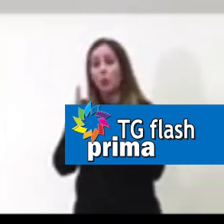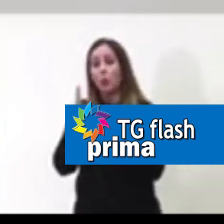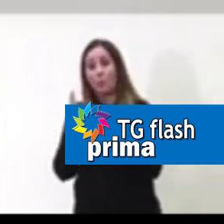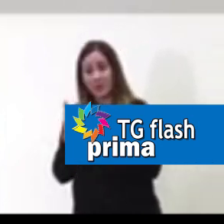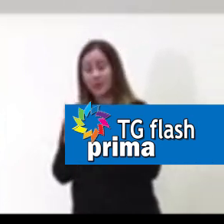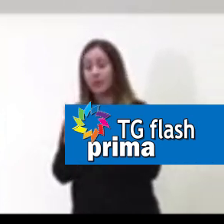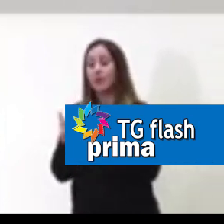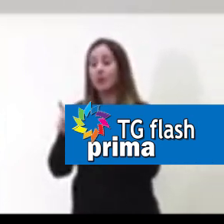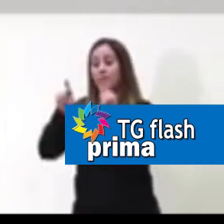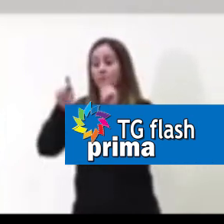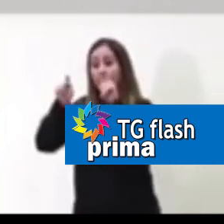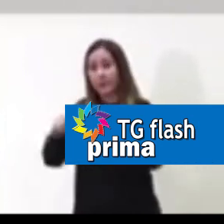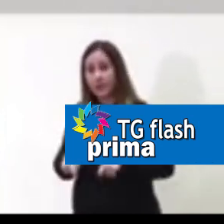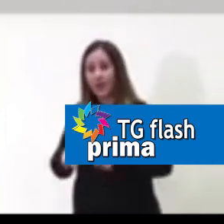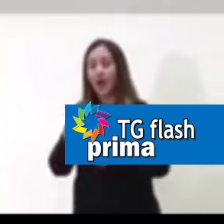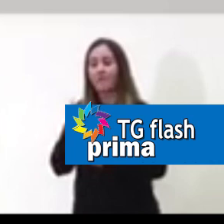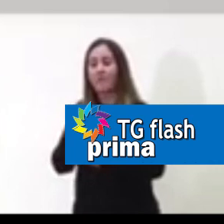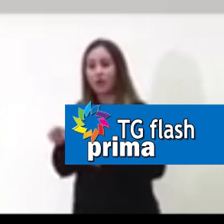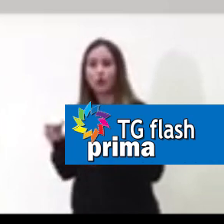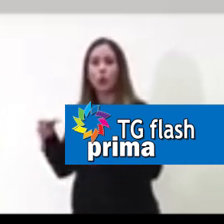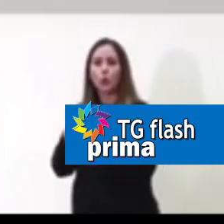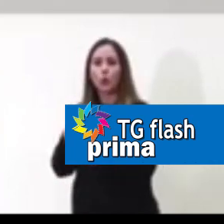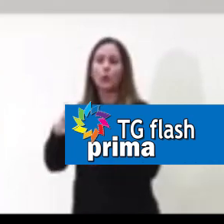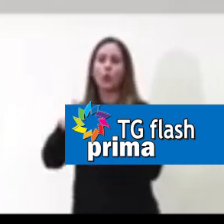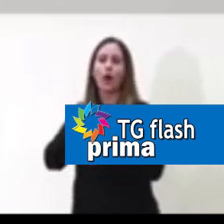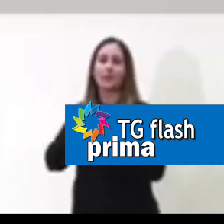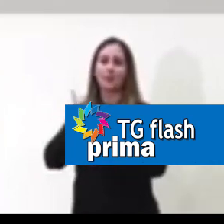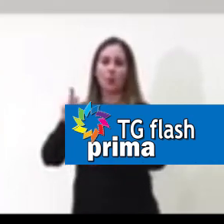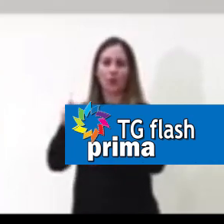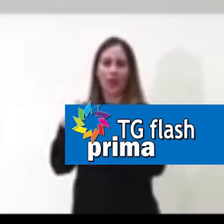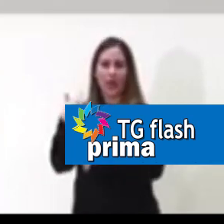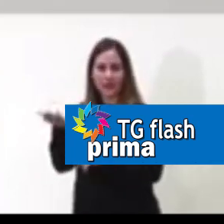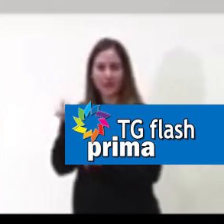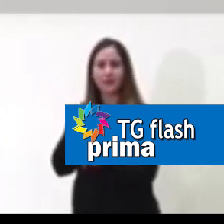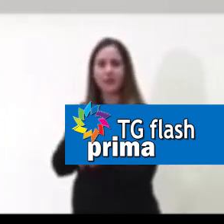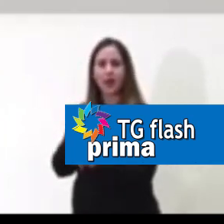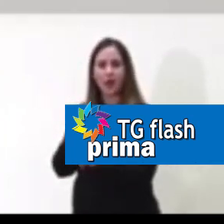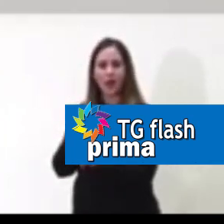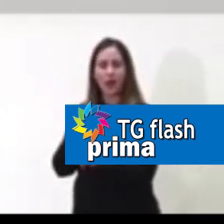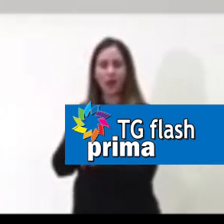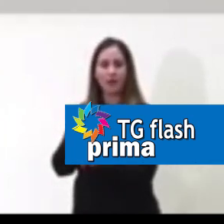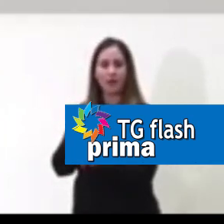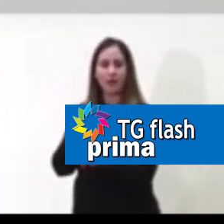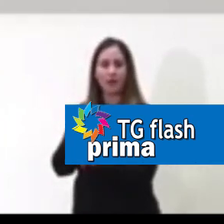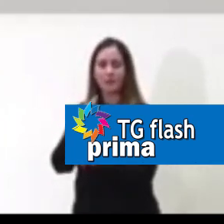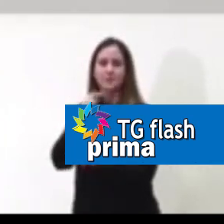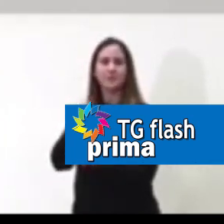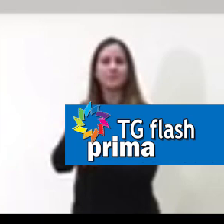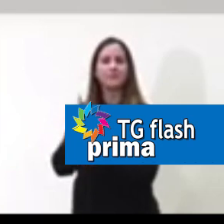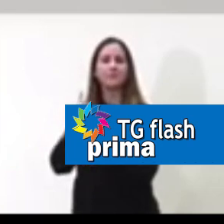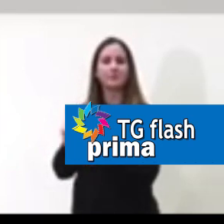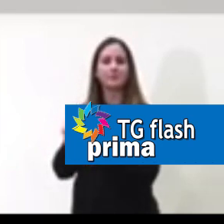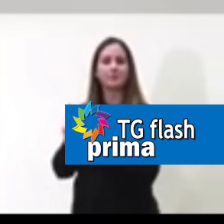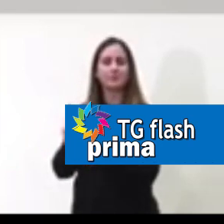a vaccinare gli ultraottantenni che non si trovano dentro le